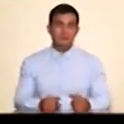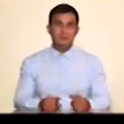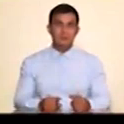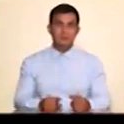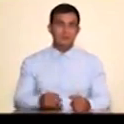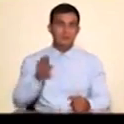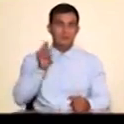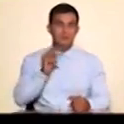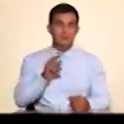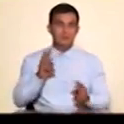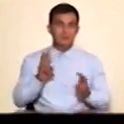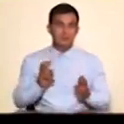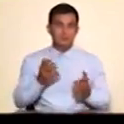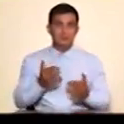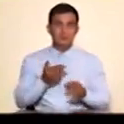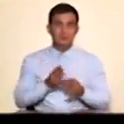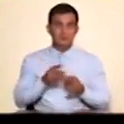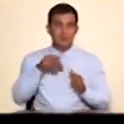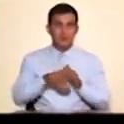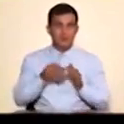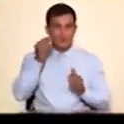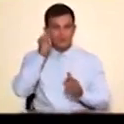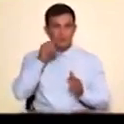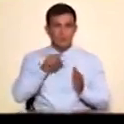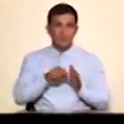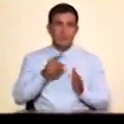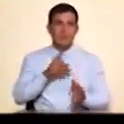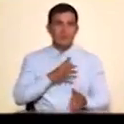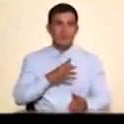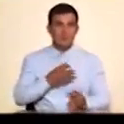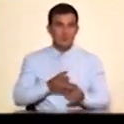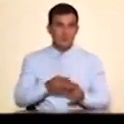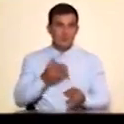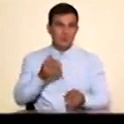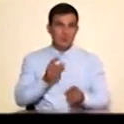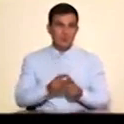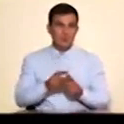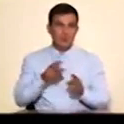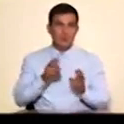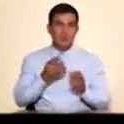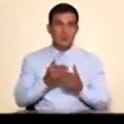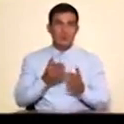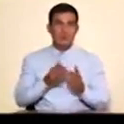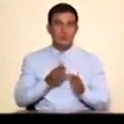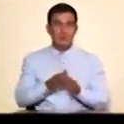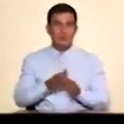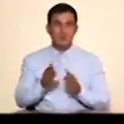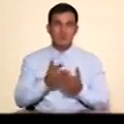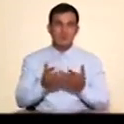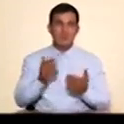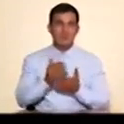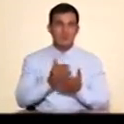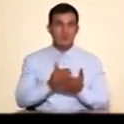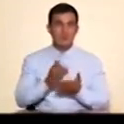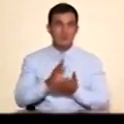shundan iborat edi. Endi mustaqil topshiriq sifatida vazifalarni belgilab oling o'zingizga. Har